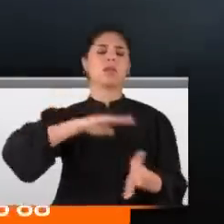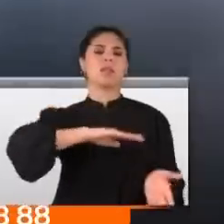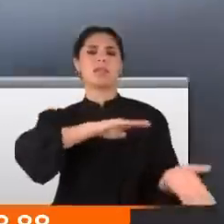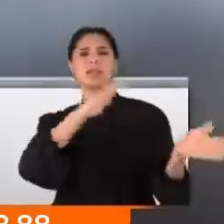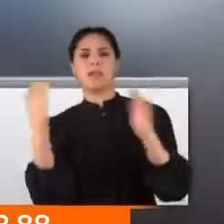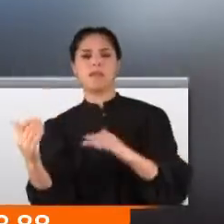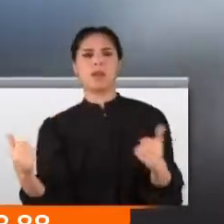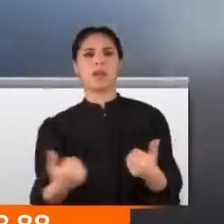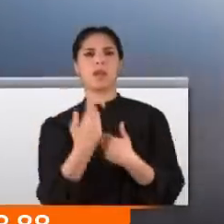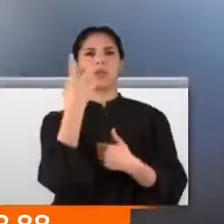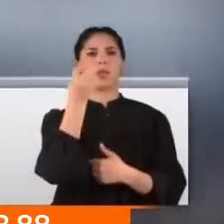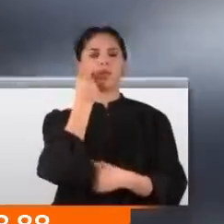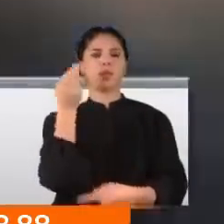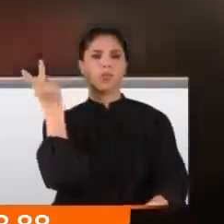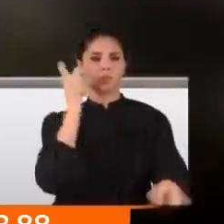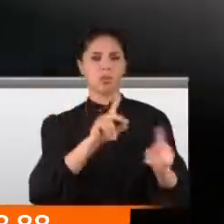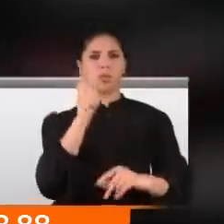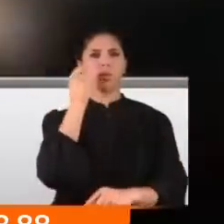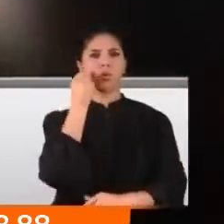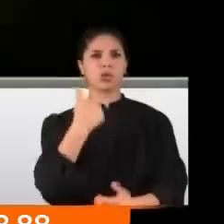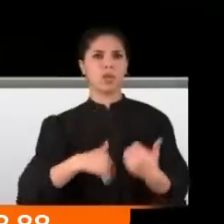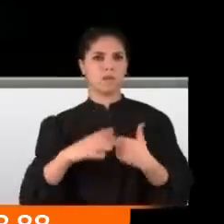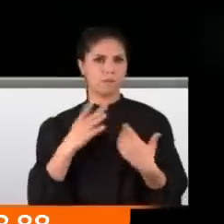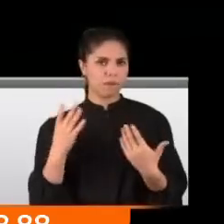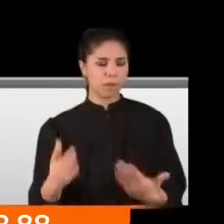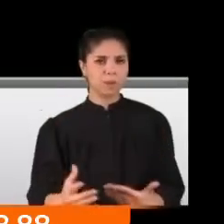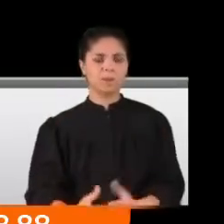Korkunç kazada 4 kişi hayatını kaybetti, 9 kişi de yaralandı.